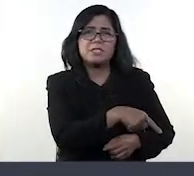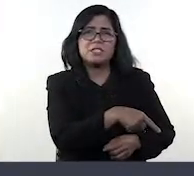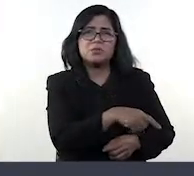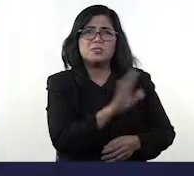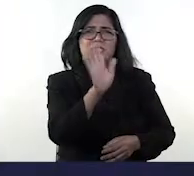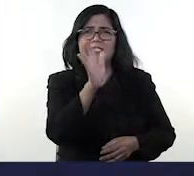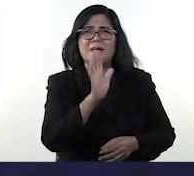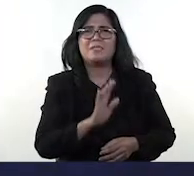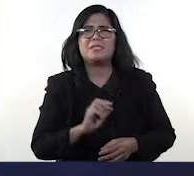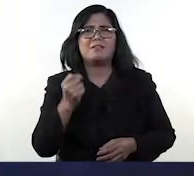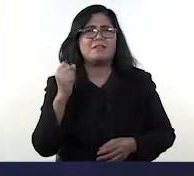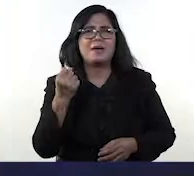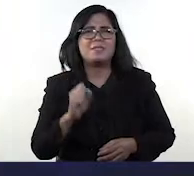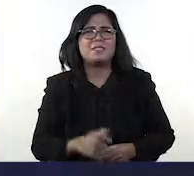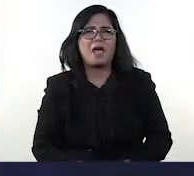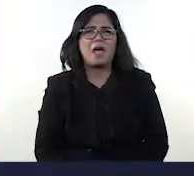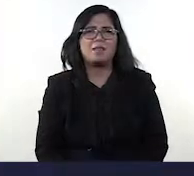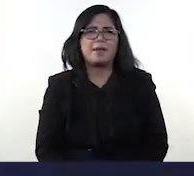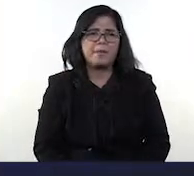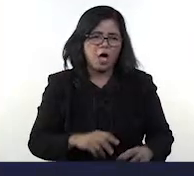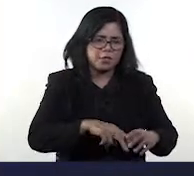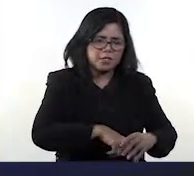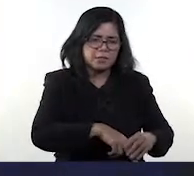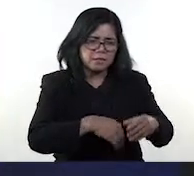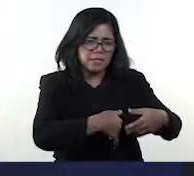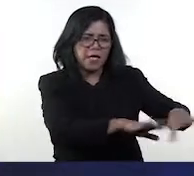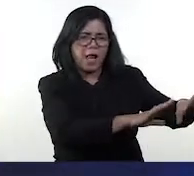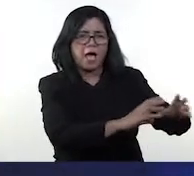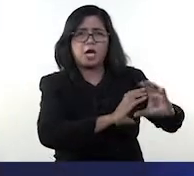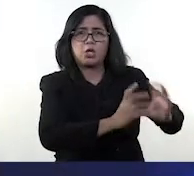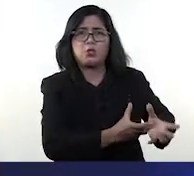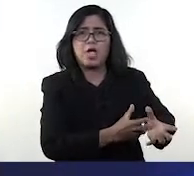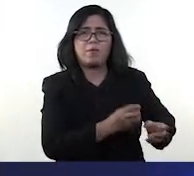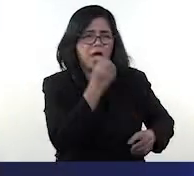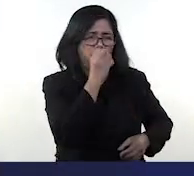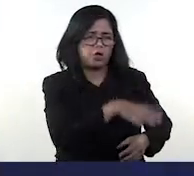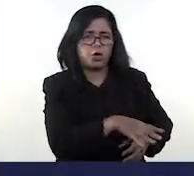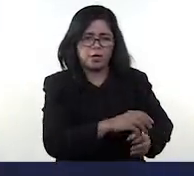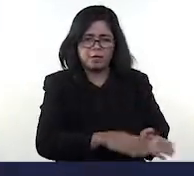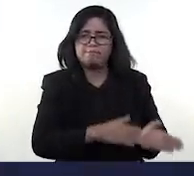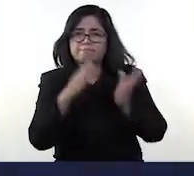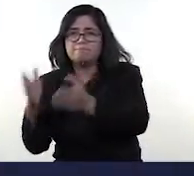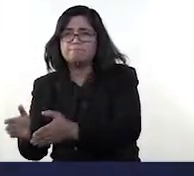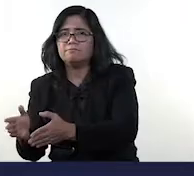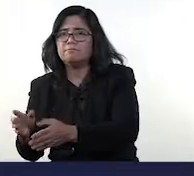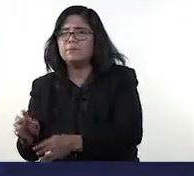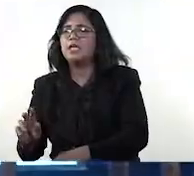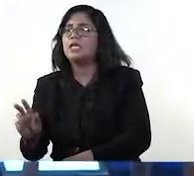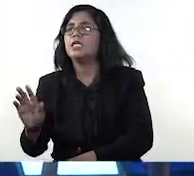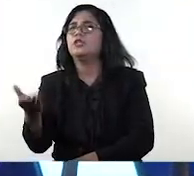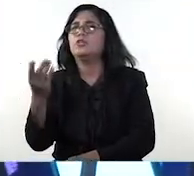karena Alkitab jelas berkata kamu tidak bisa mengabdi kepada dua tuan jadi ingat ya bukan otomatis